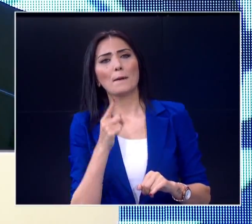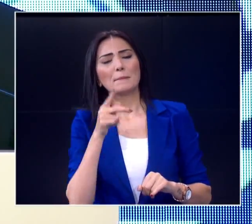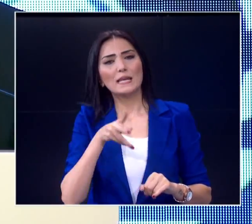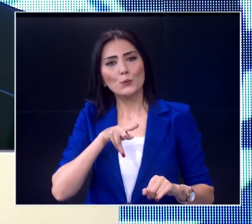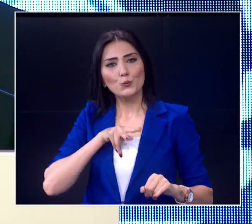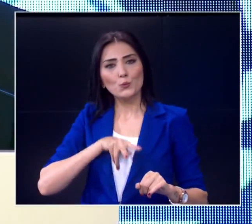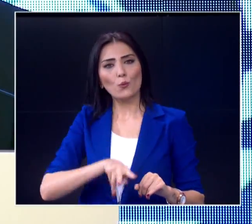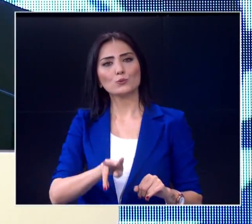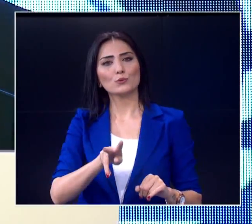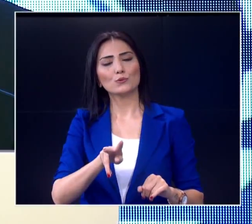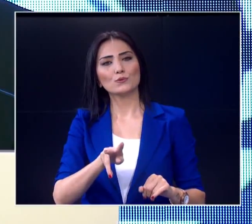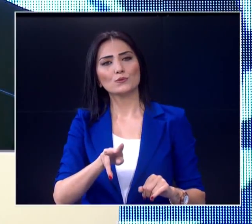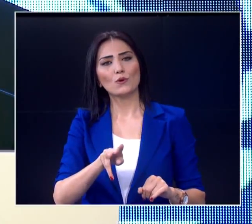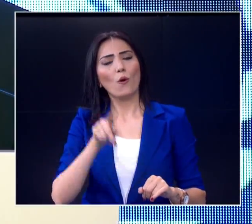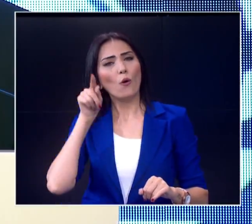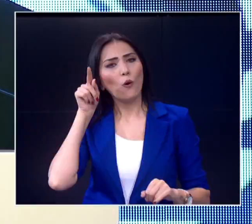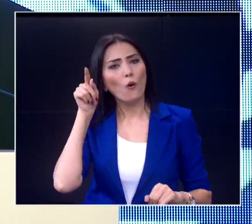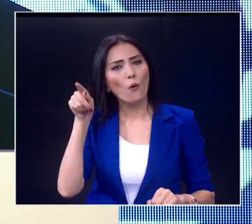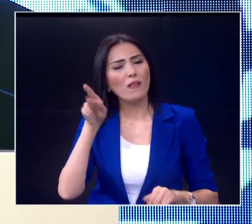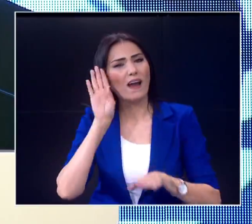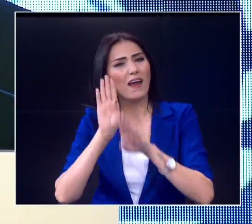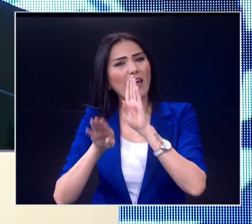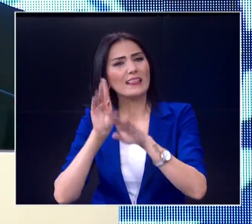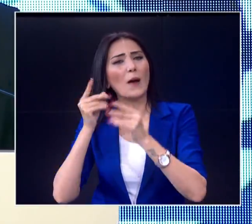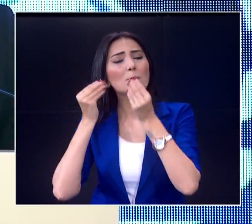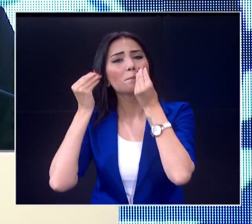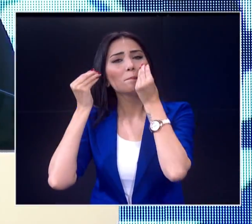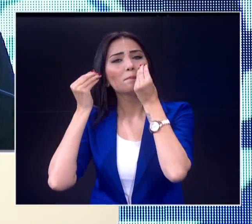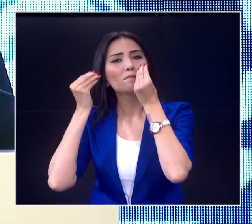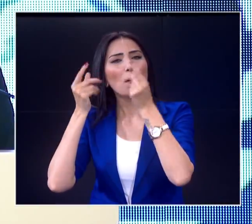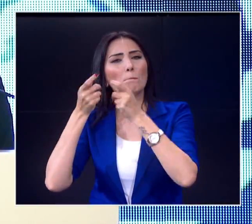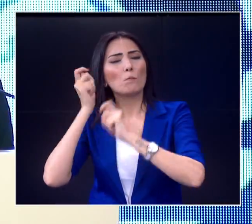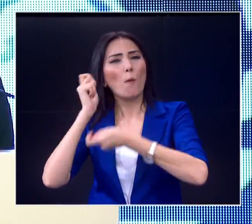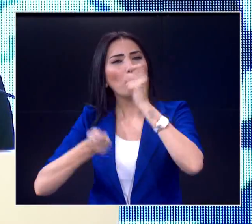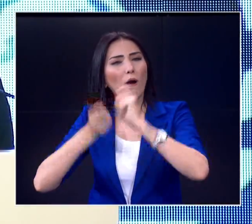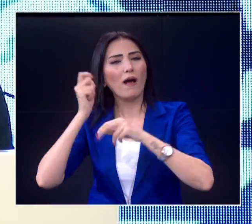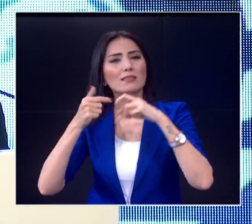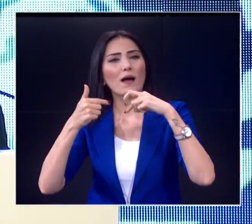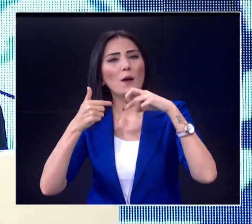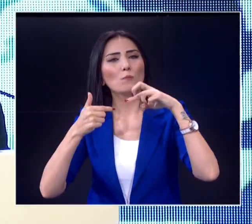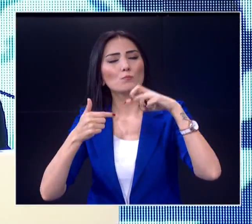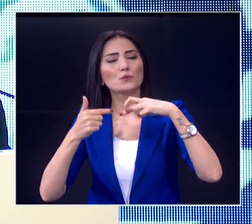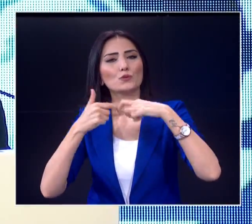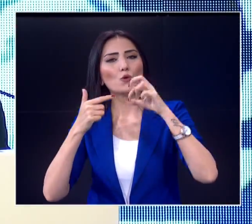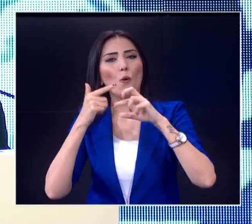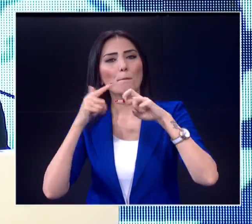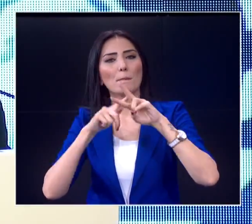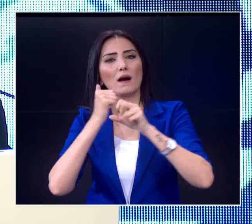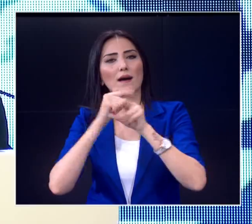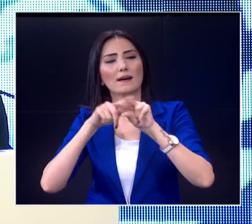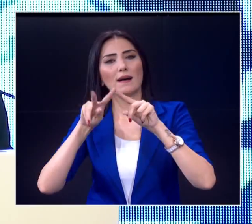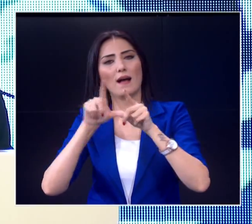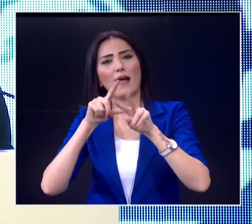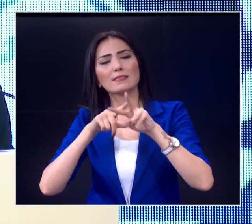yolu ona reklam ve propaganda imkanı vermemektir.